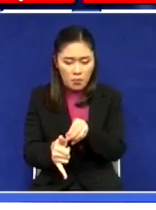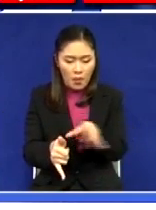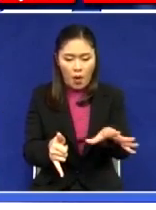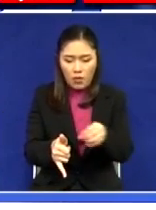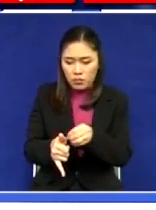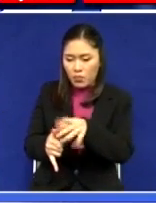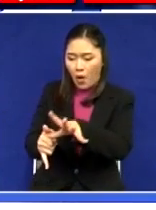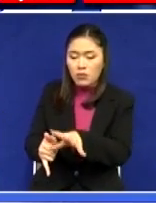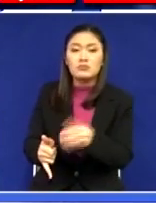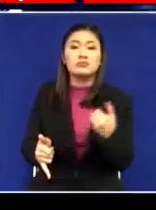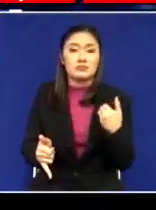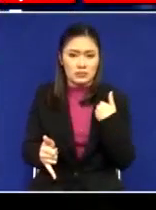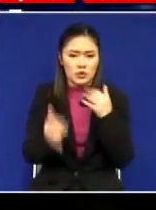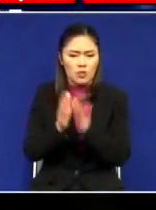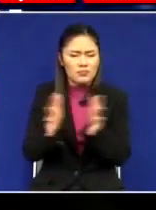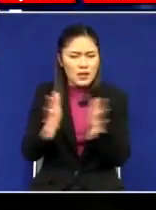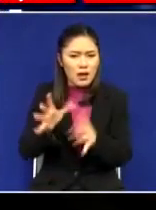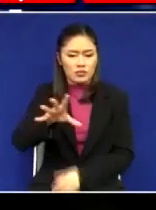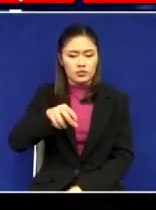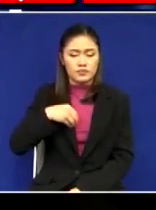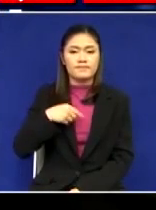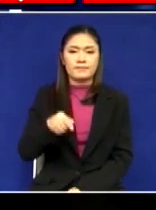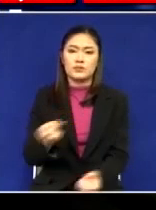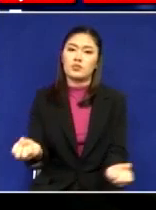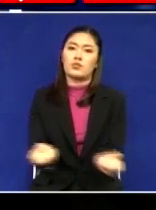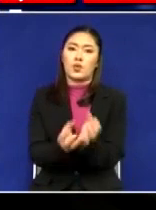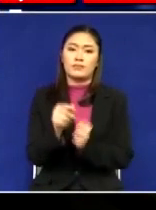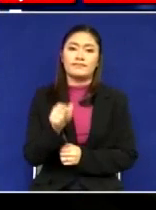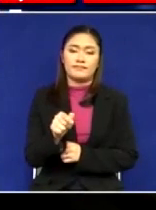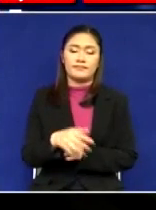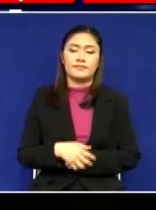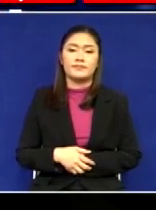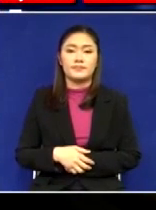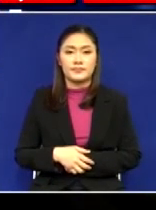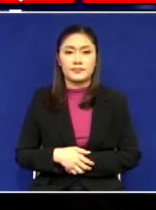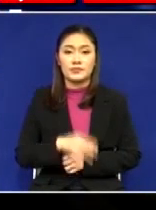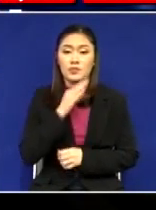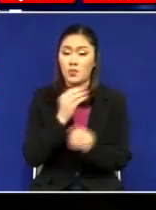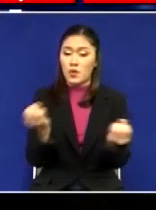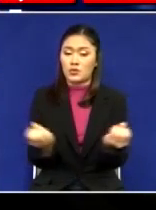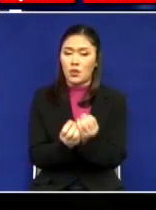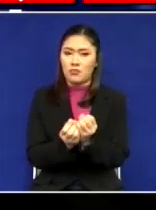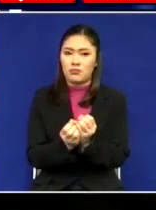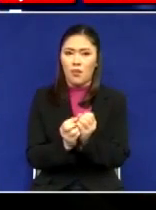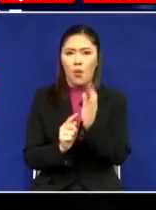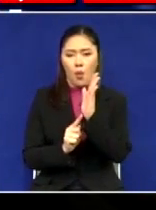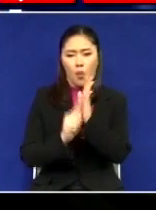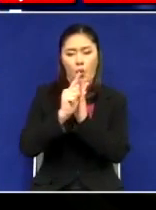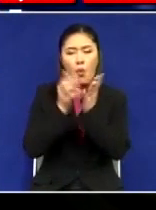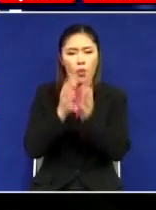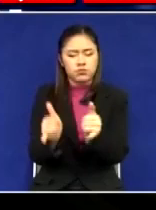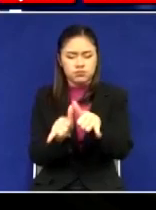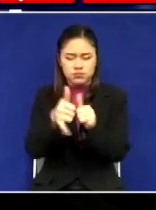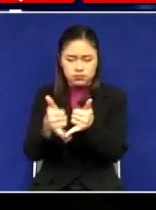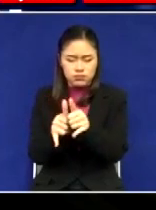ำนวนมากไอ้จำนวนผู้ติดเชื้อเป็นจำนวนมากนี่แหละครับจะเป็นตัวผลกระทบนะครับถ้าผลกระทบมันสูงก็คือมีผู้คนไปแออัดกันเป็นจำนวนม